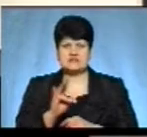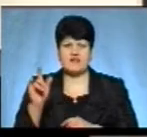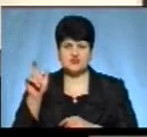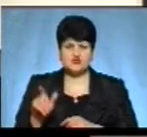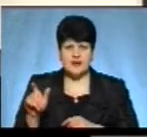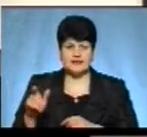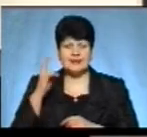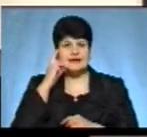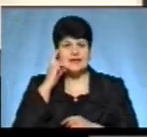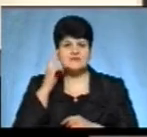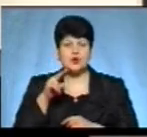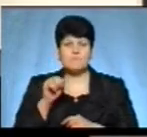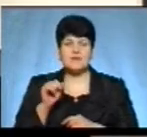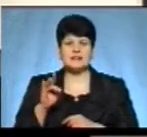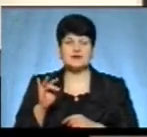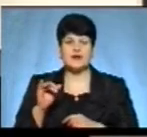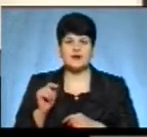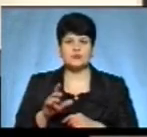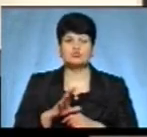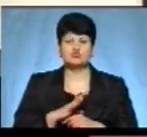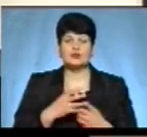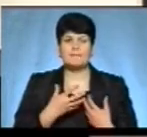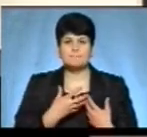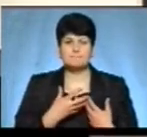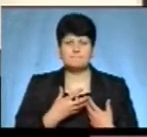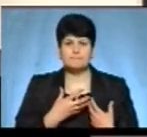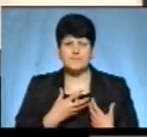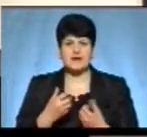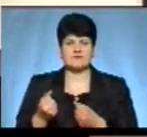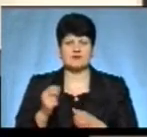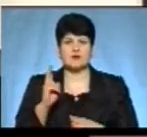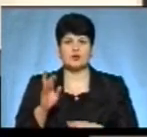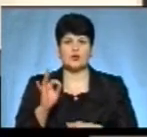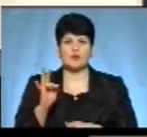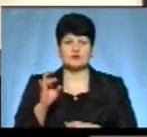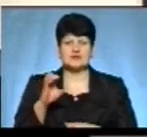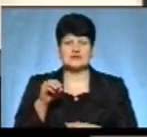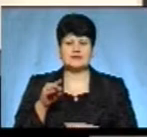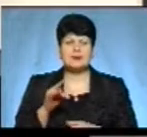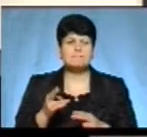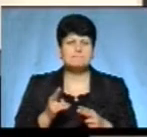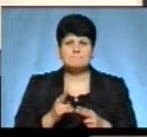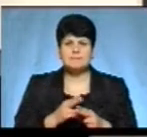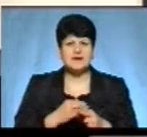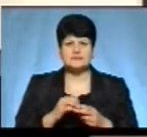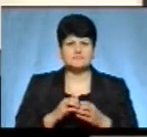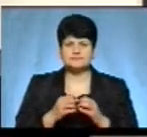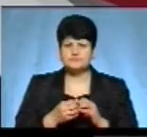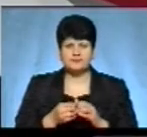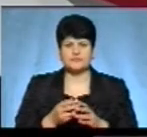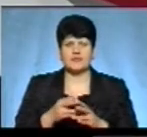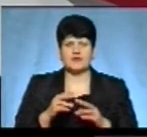Київського патріархату і Єтикефальної церкви були прийняті до Константинополя без жодного пересвячення чи